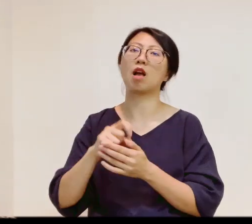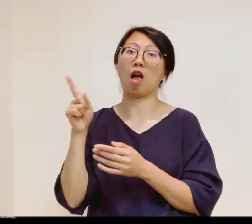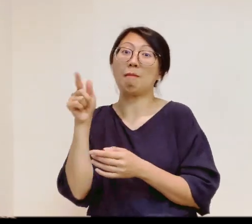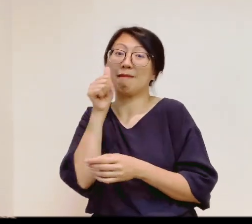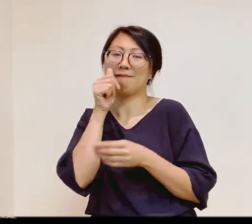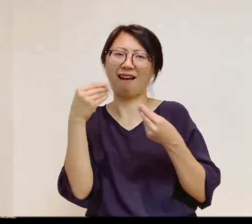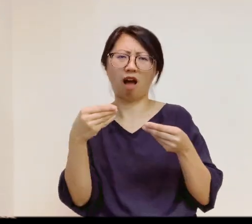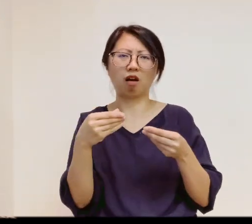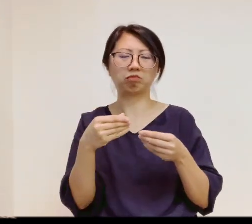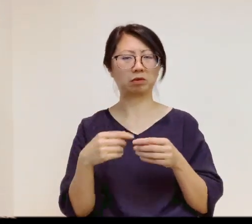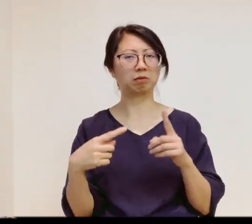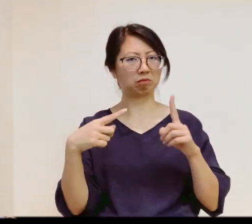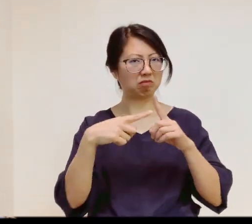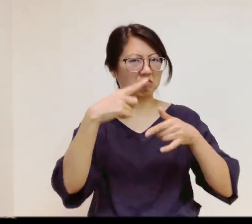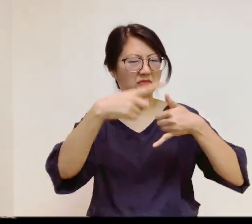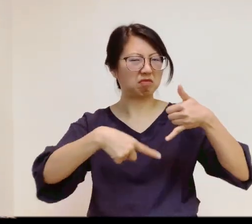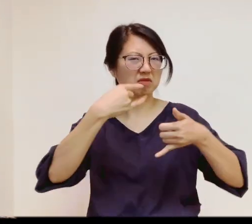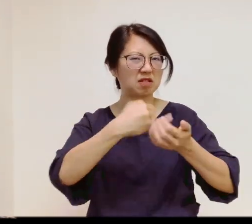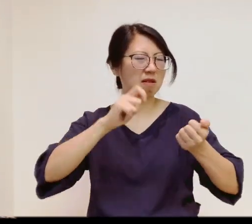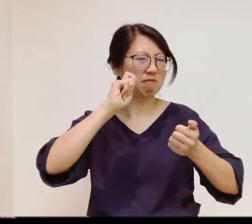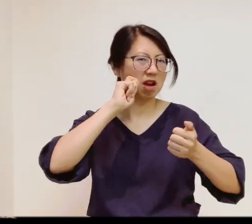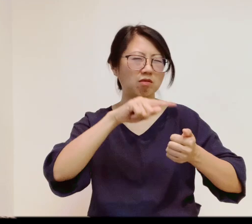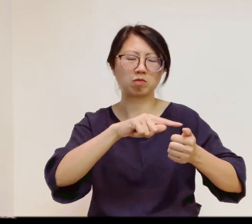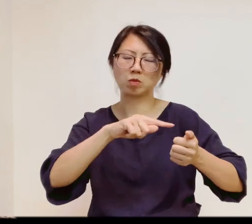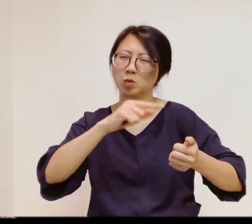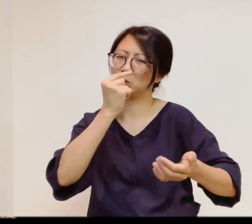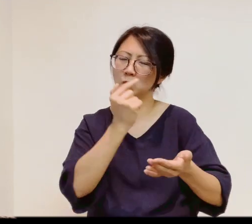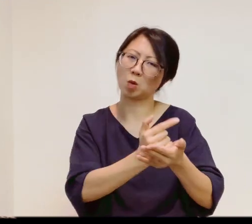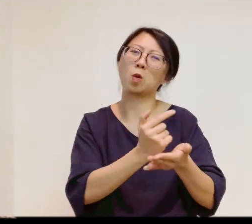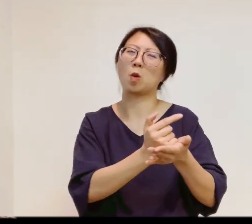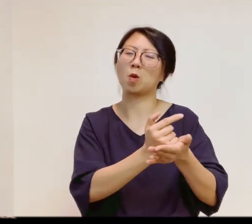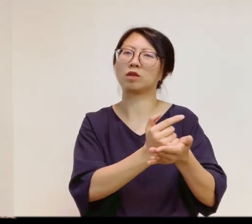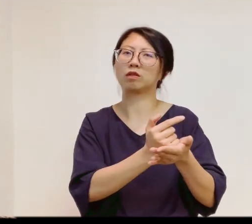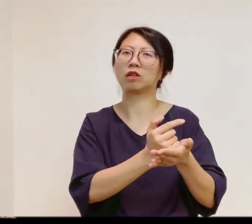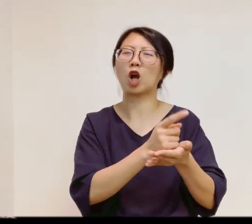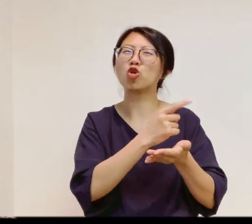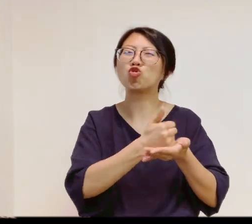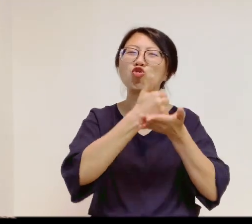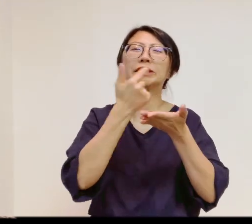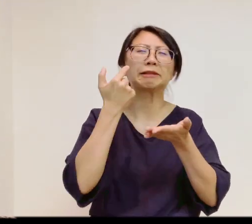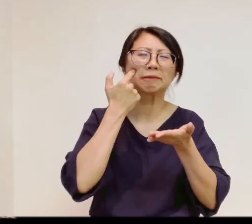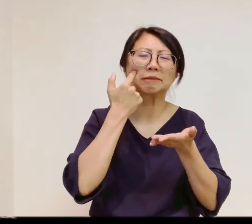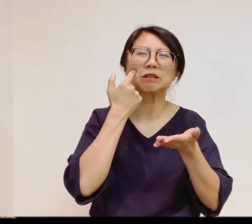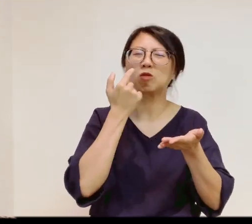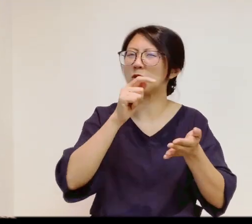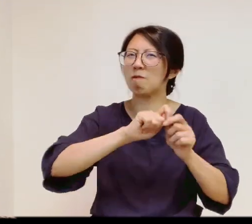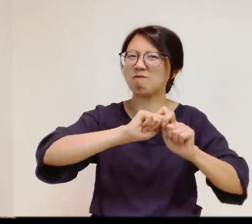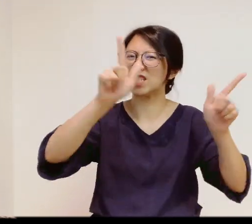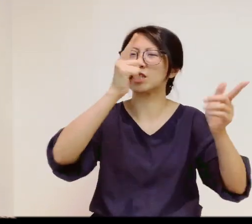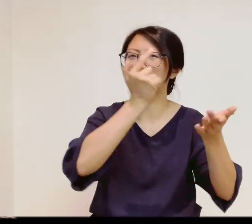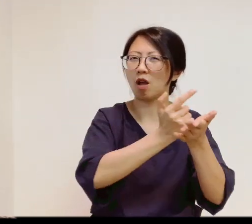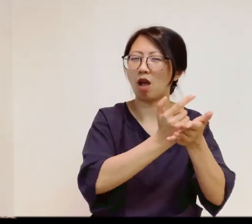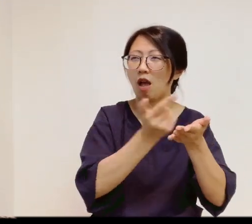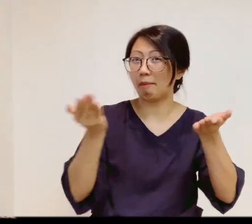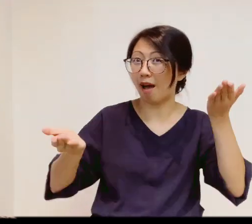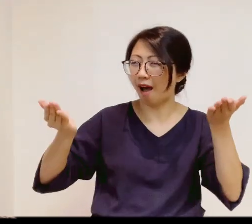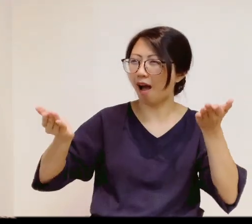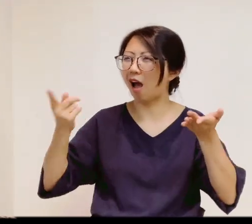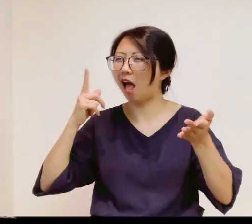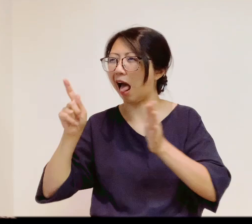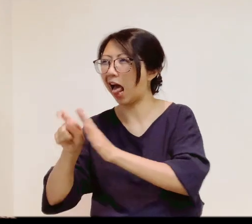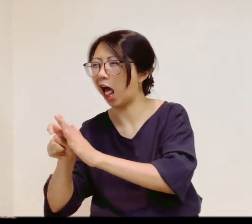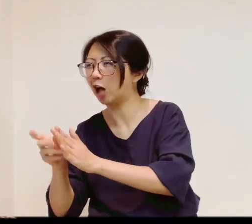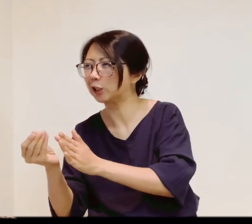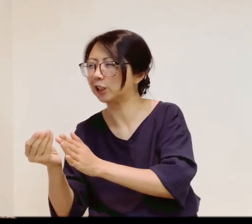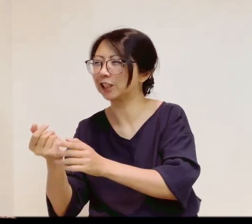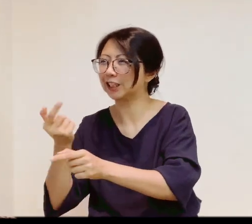面咧，佢都會重複嘅。譬如佢爸爸話，一個人嘅生命嘅價值咧，遠遠係超過你個即係銀行嘅户口嘅，即係你